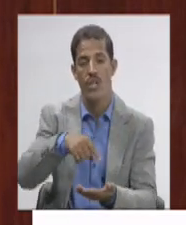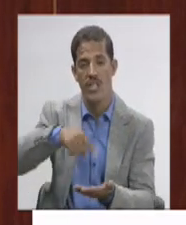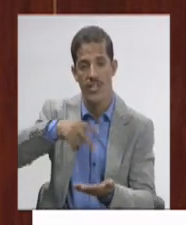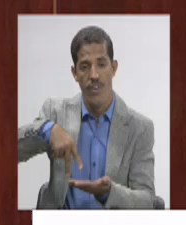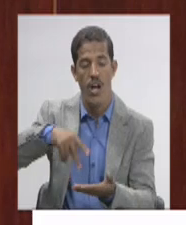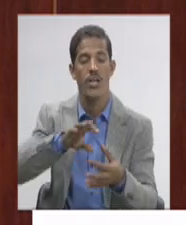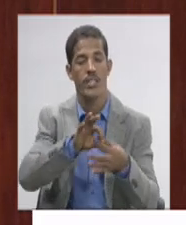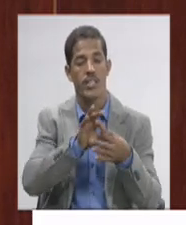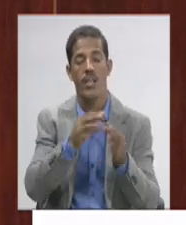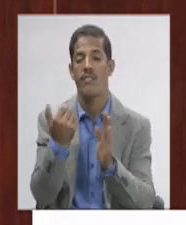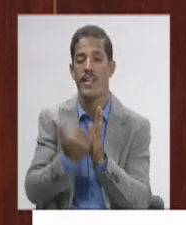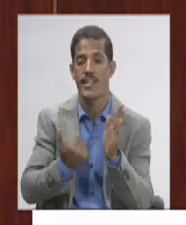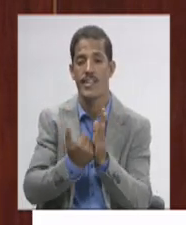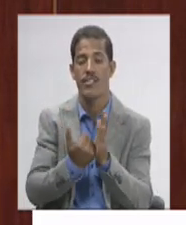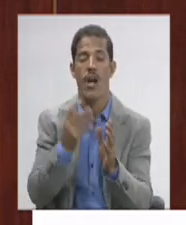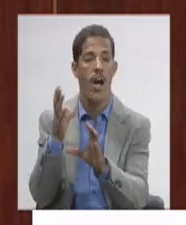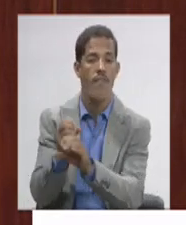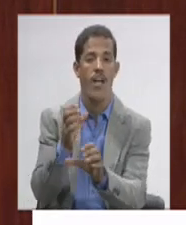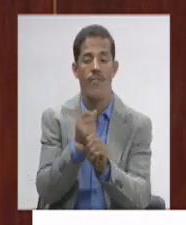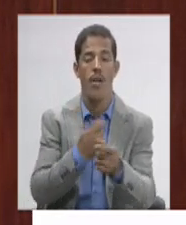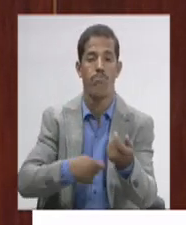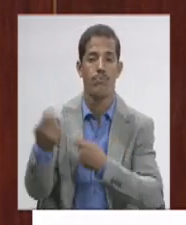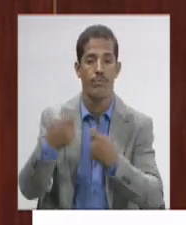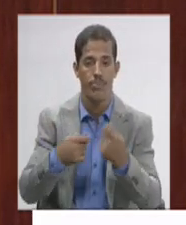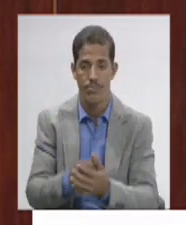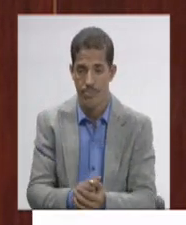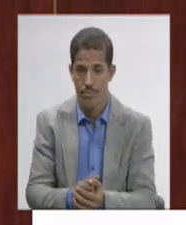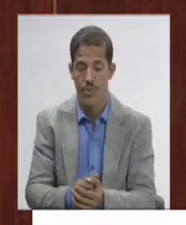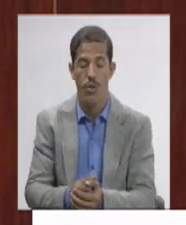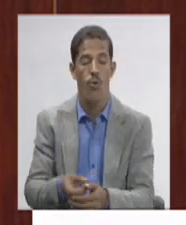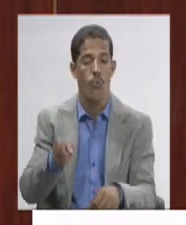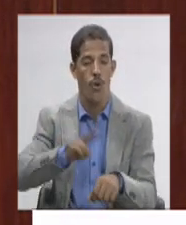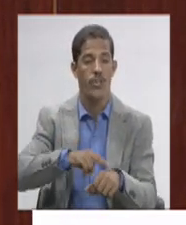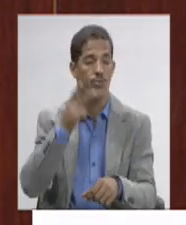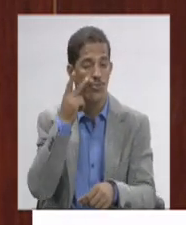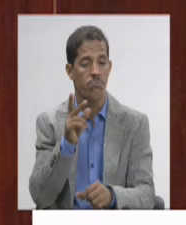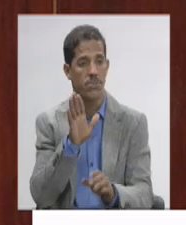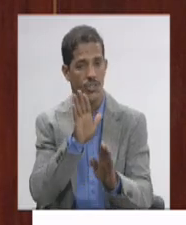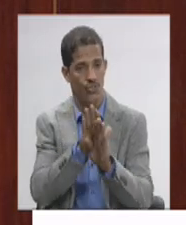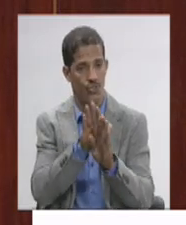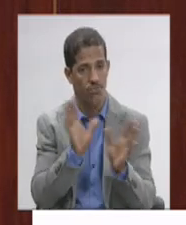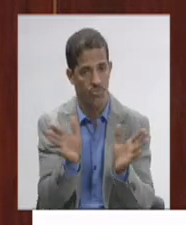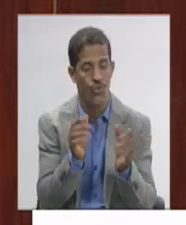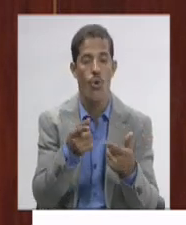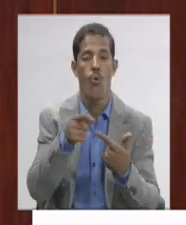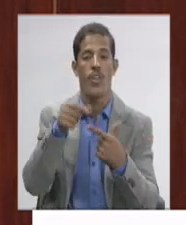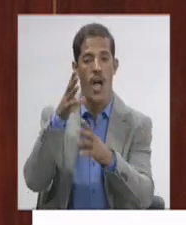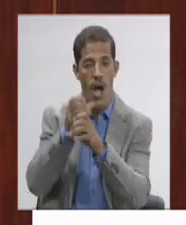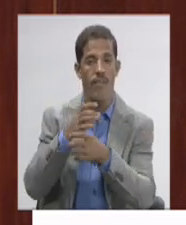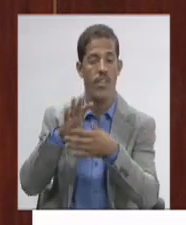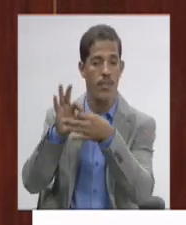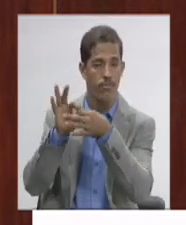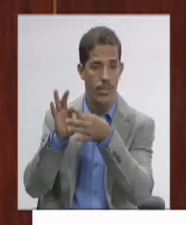اتفاقيات ترقيه وحمايه الاستثمارات فيما يخص التشجيع والحمايه المتبادله للاستثمارات